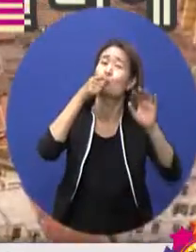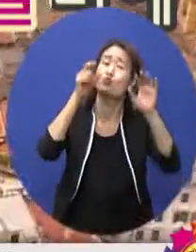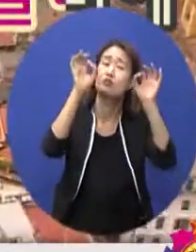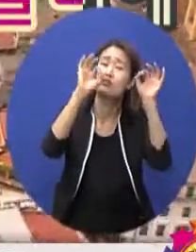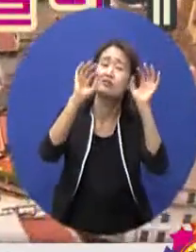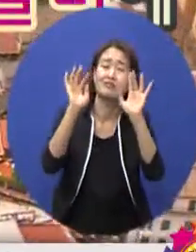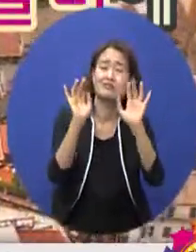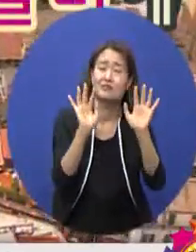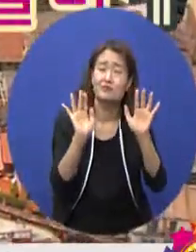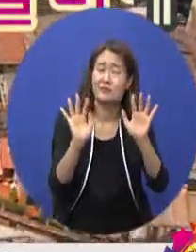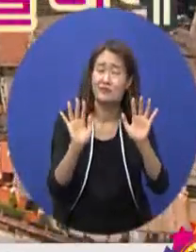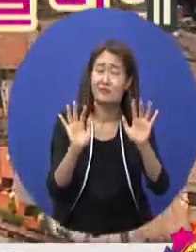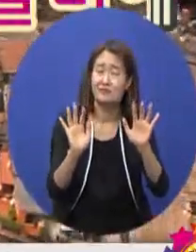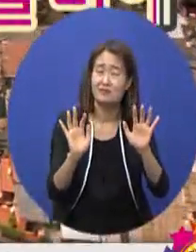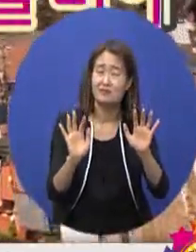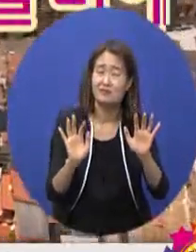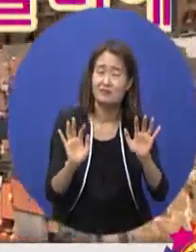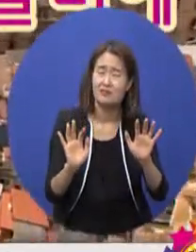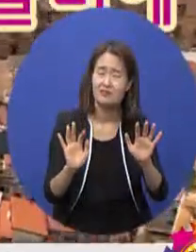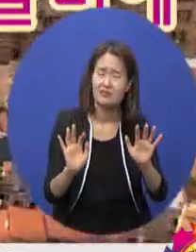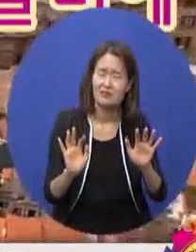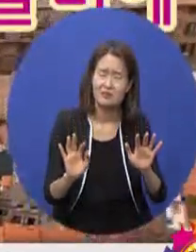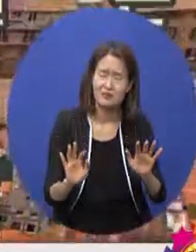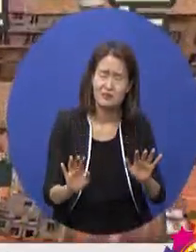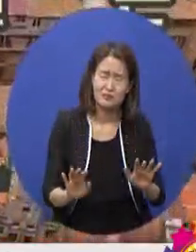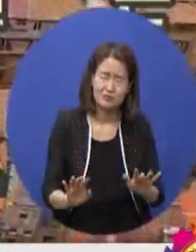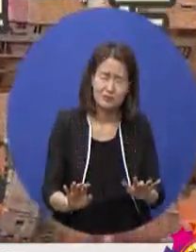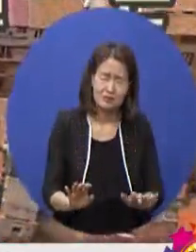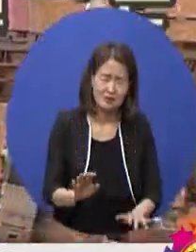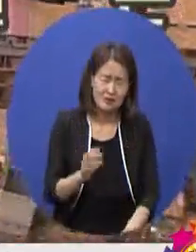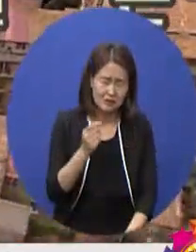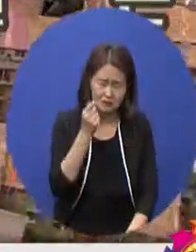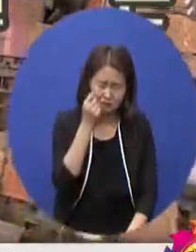어젯밤 이슬이에